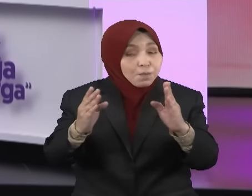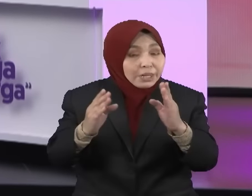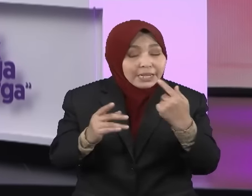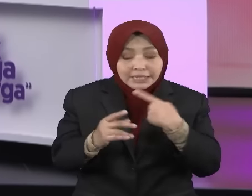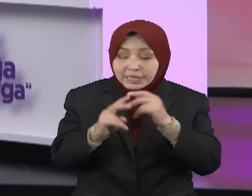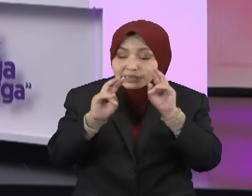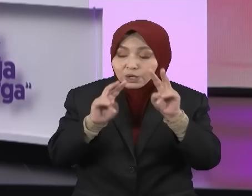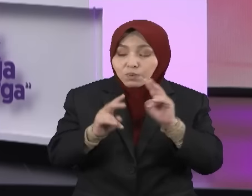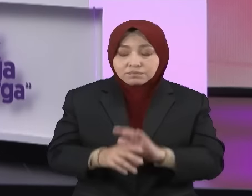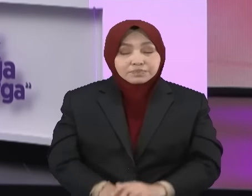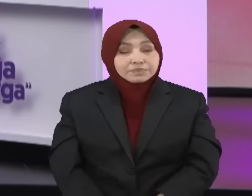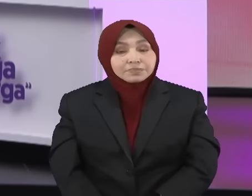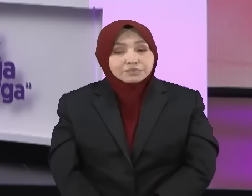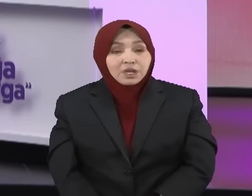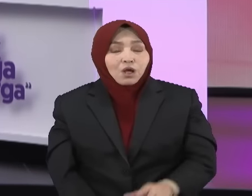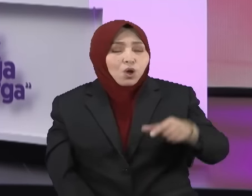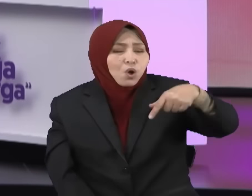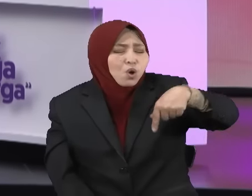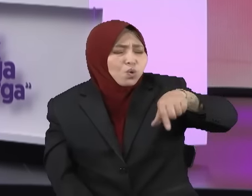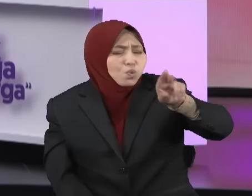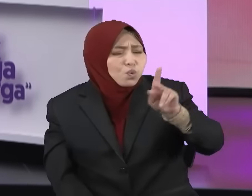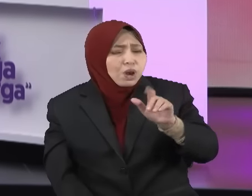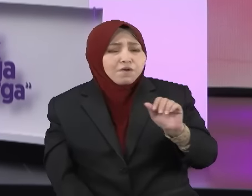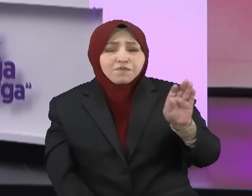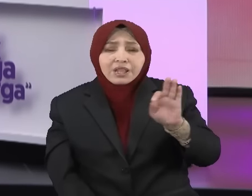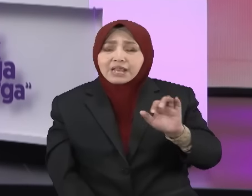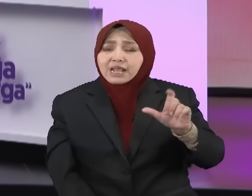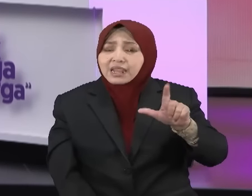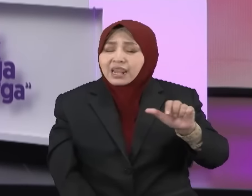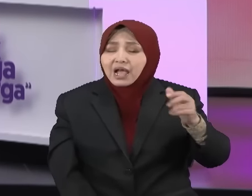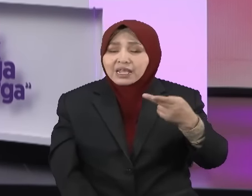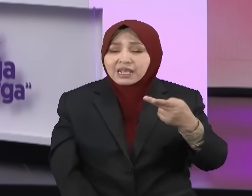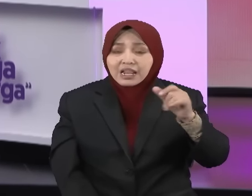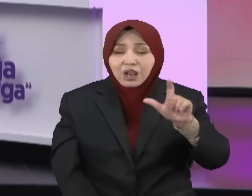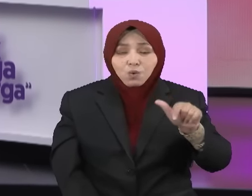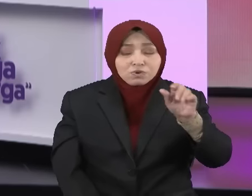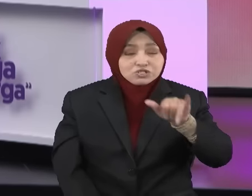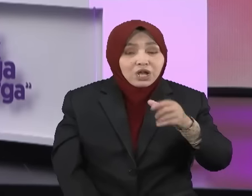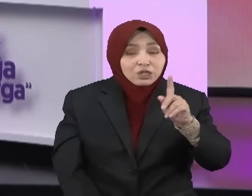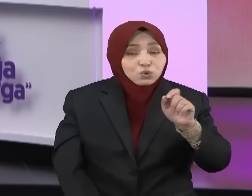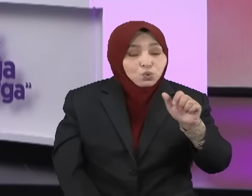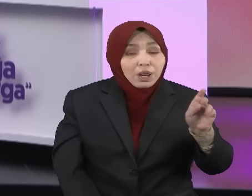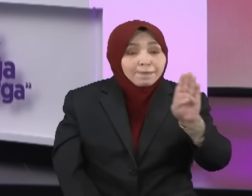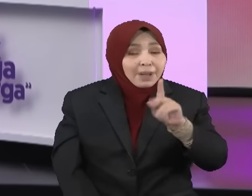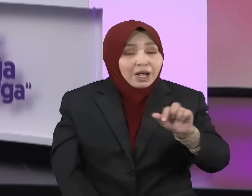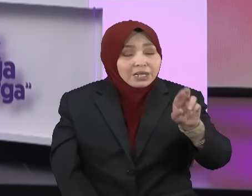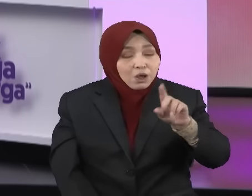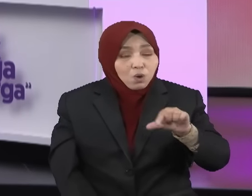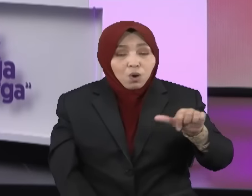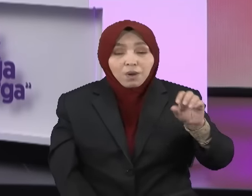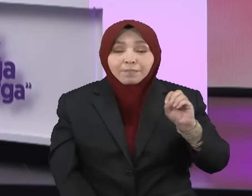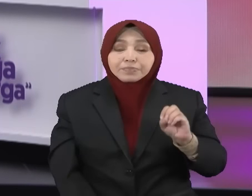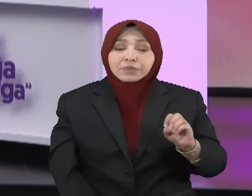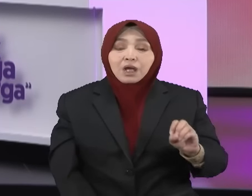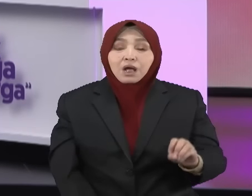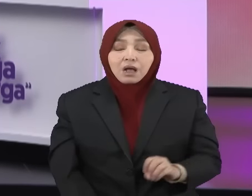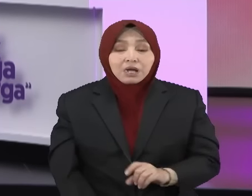perhatikan. Qul falillahil hujjatul balighah.